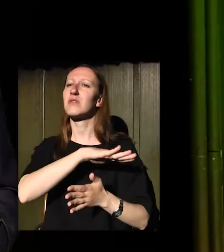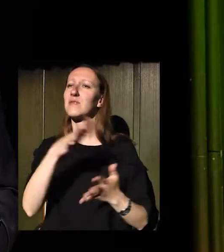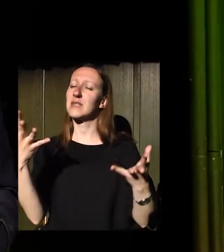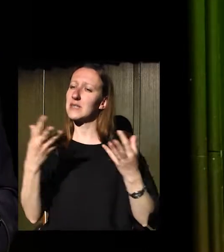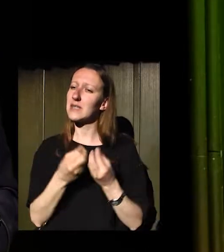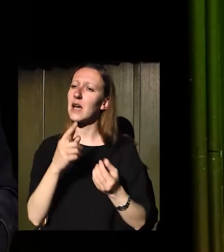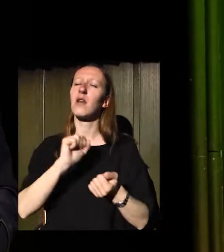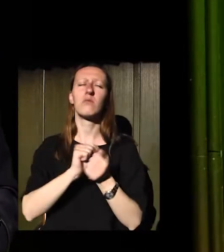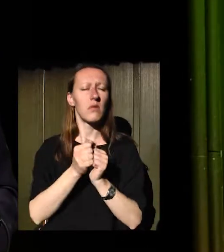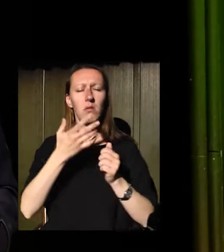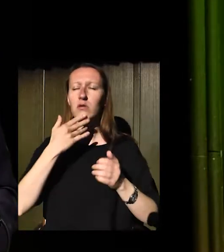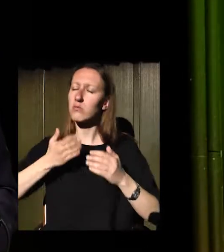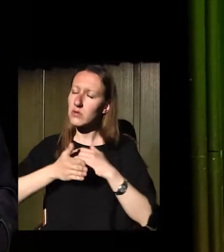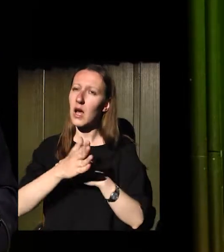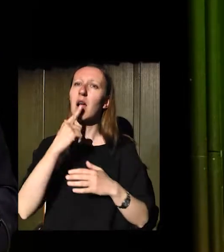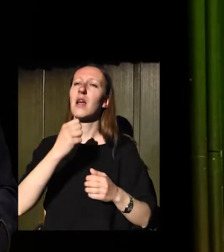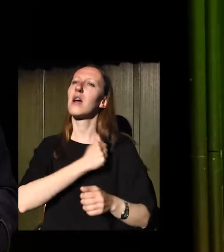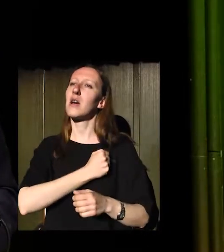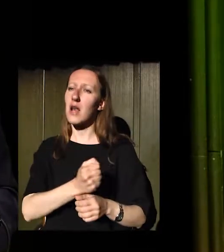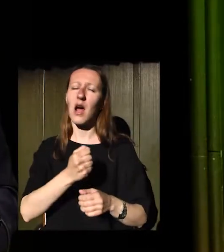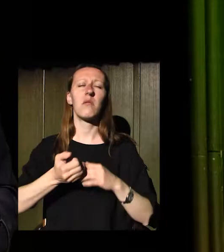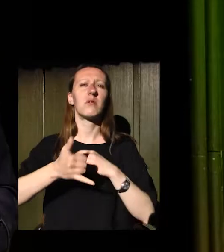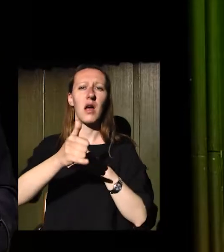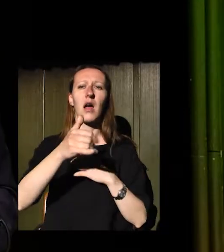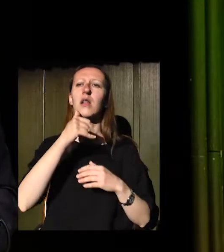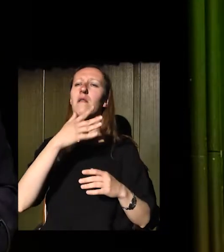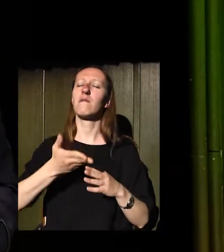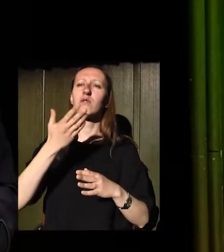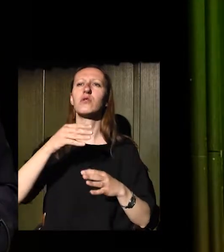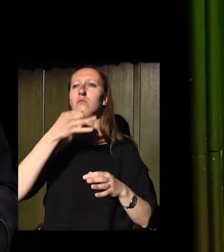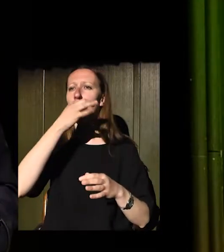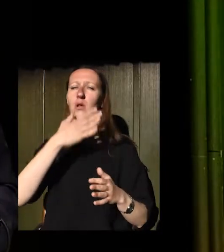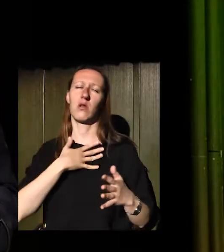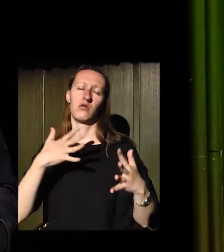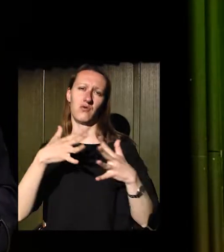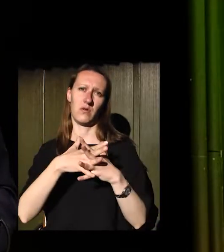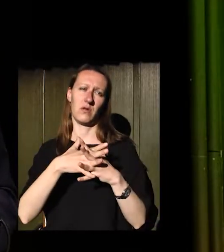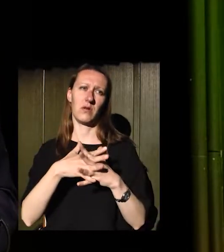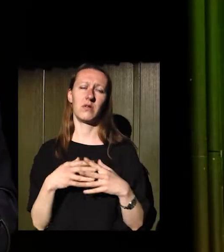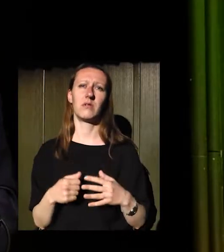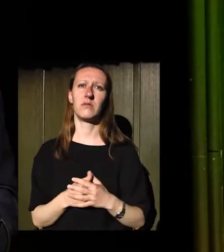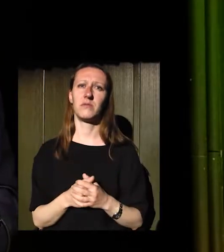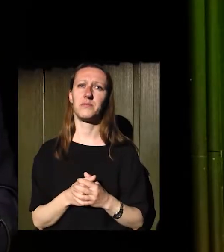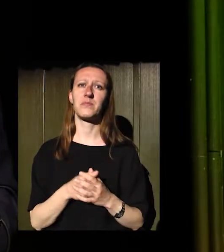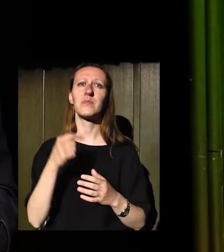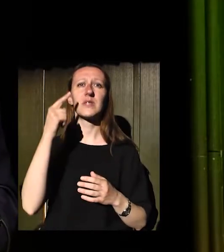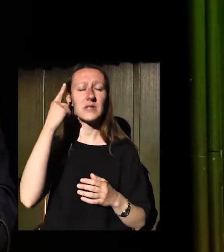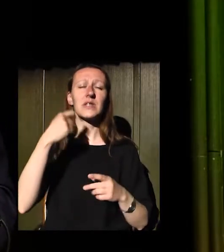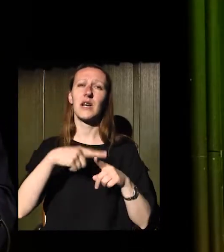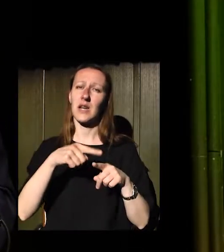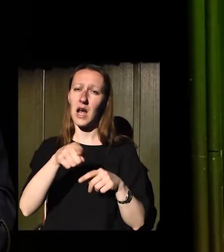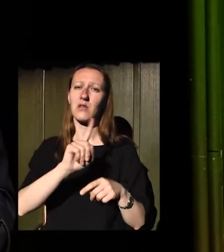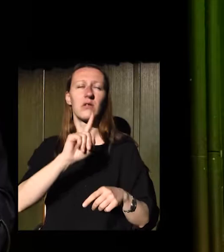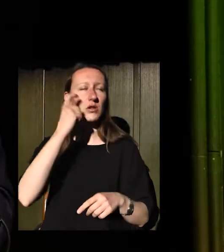tutti da questa crisi, più forti di prima e determinati a dare un nuovo impulso per lo sviluppo della nostra città. Iznavedenih